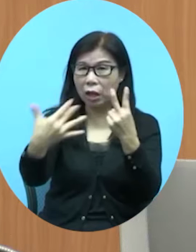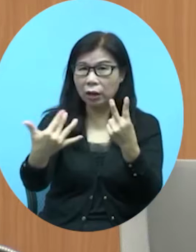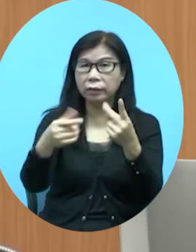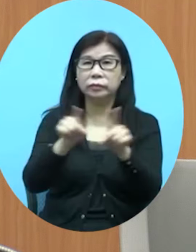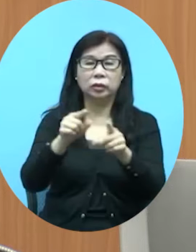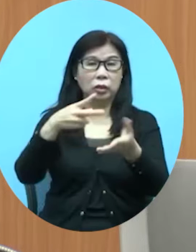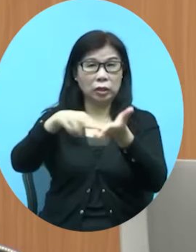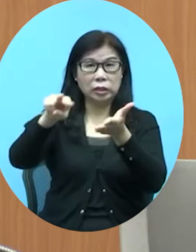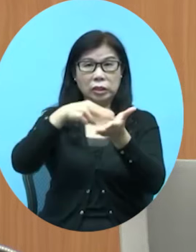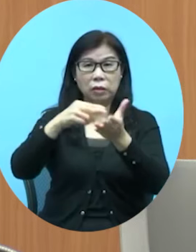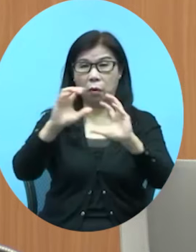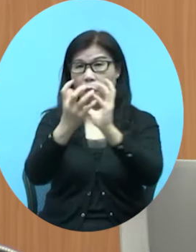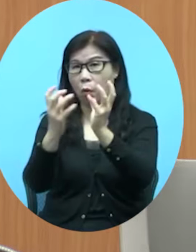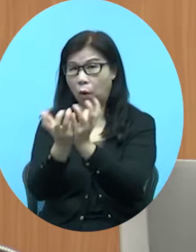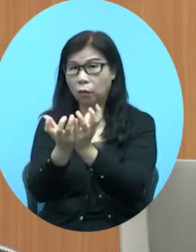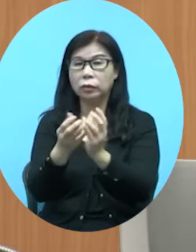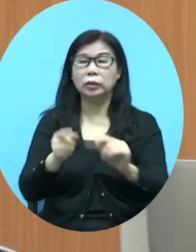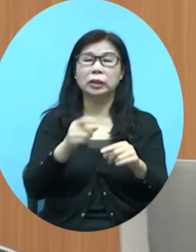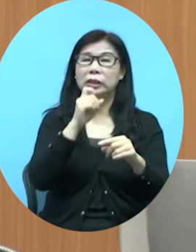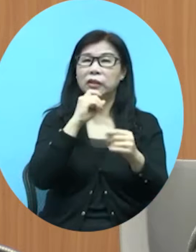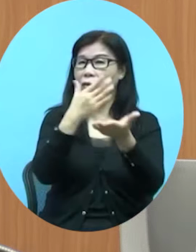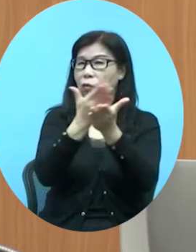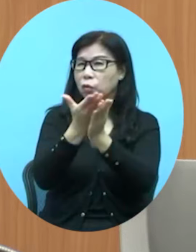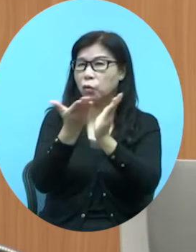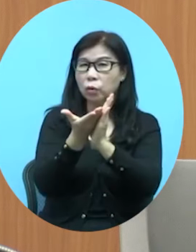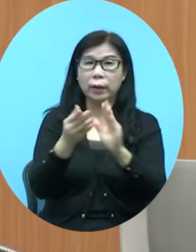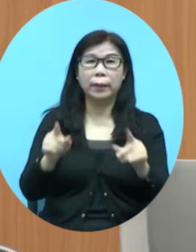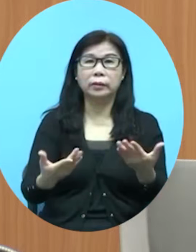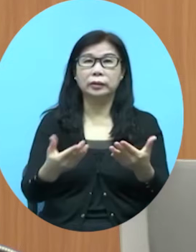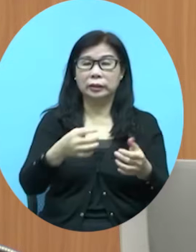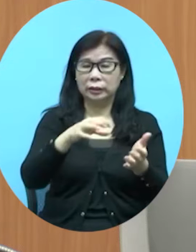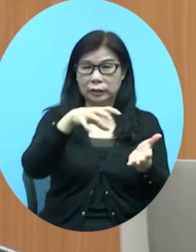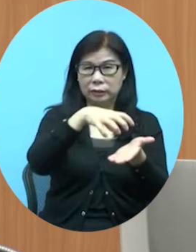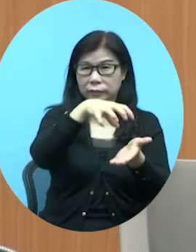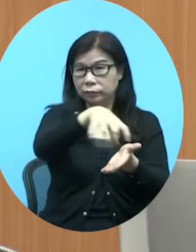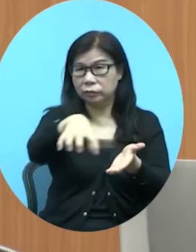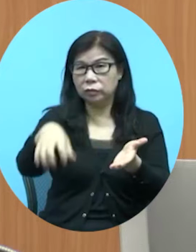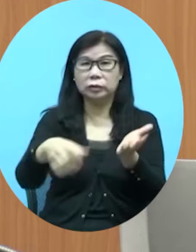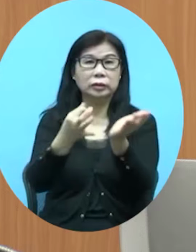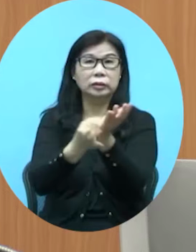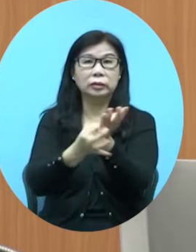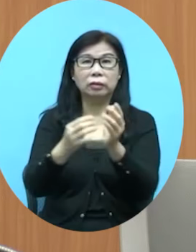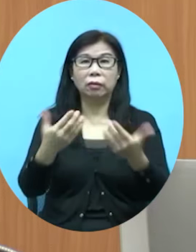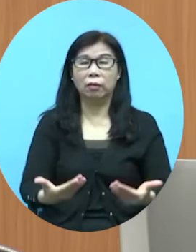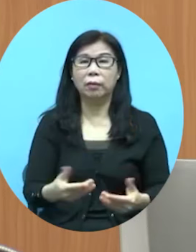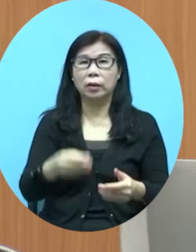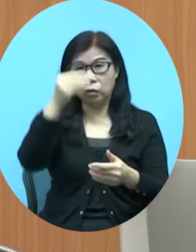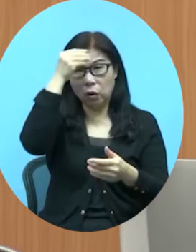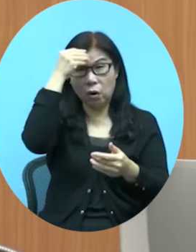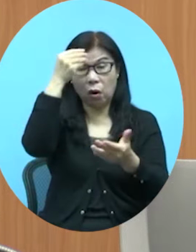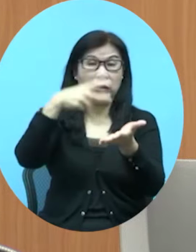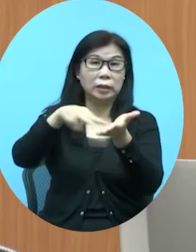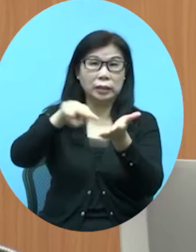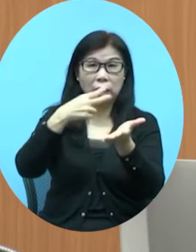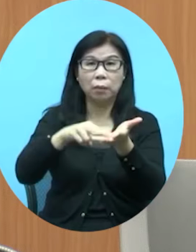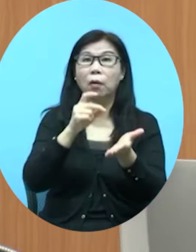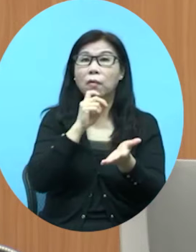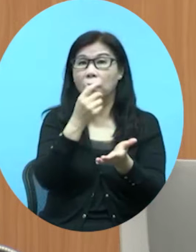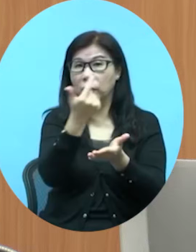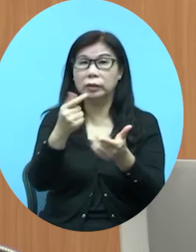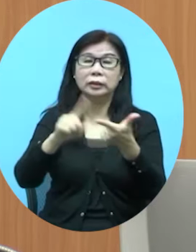跳舞群組就有些不同的地方有些是真的學跳舞的比較多